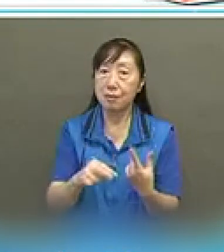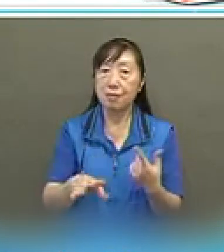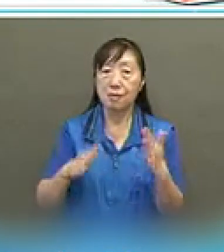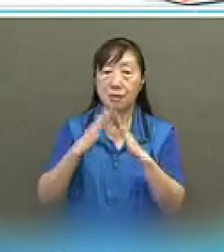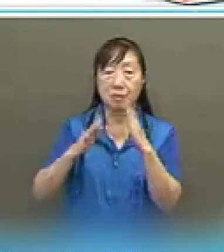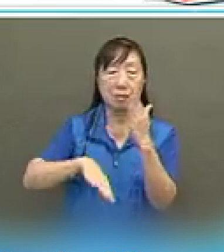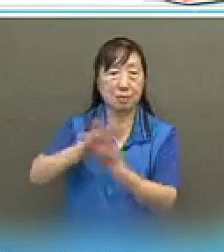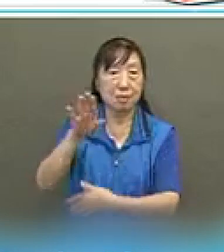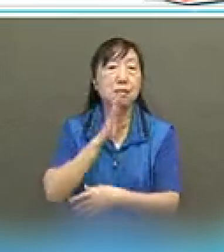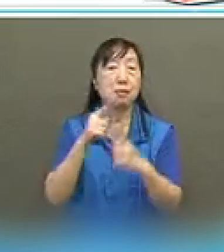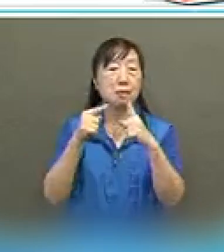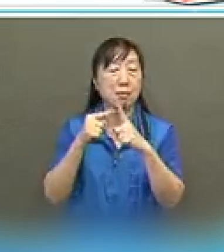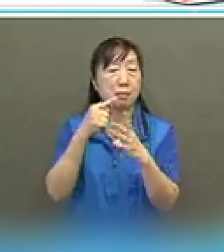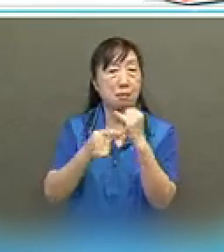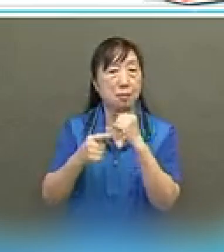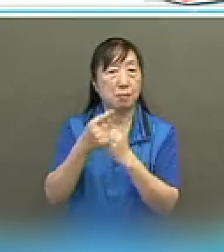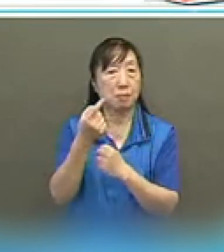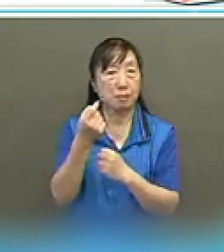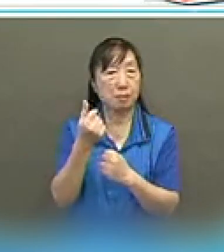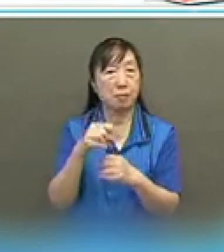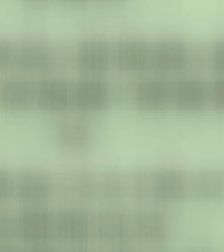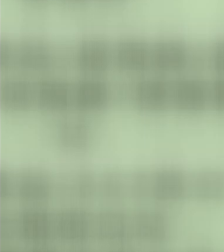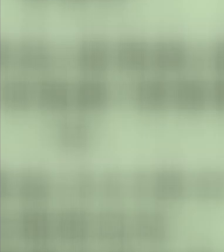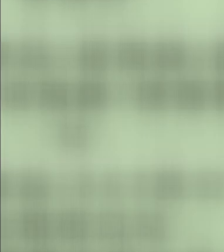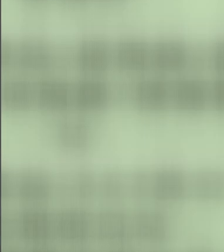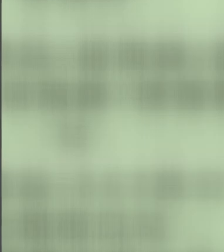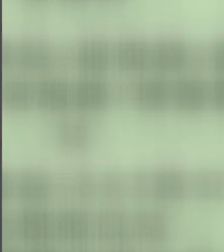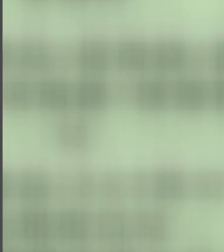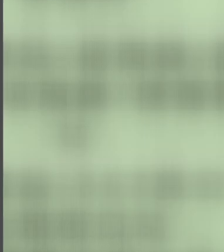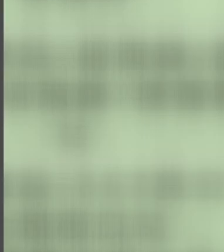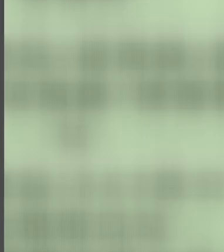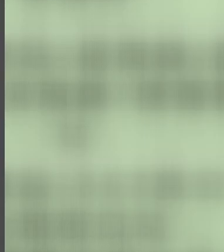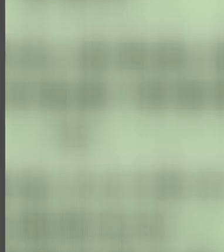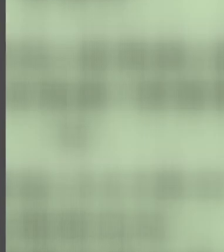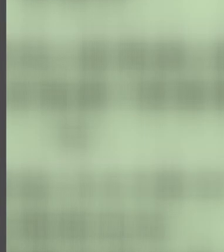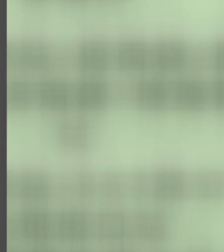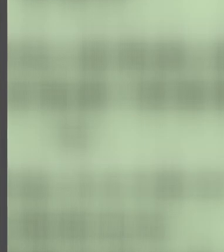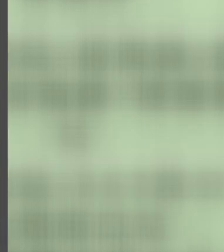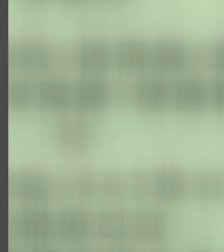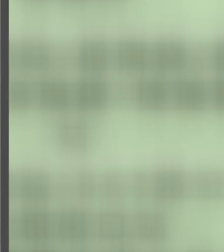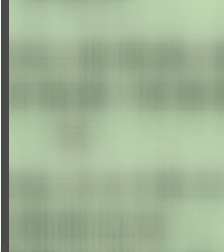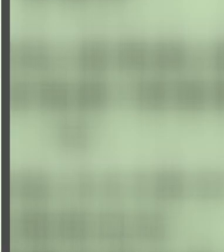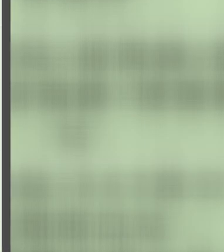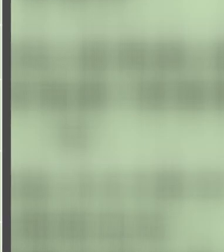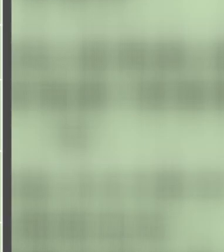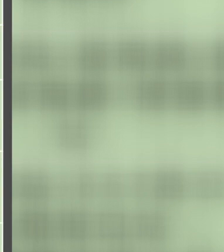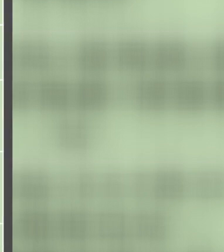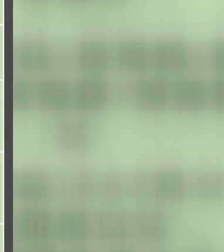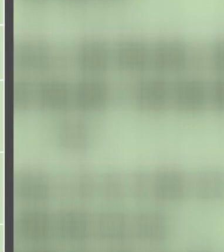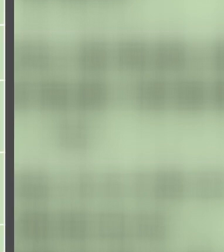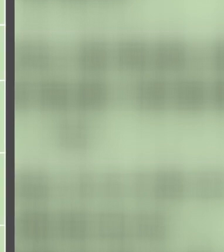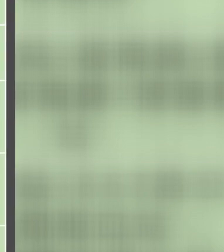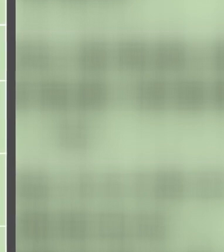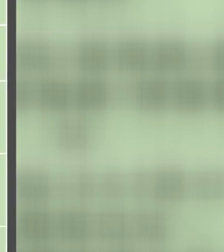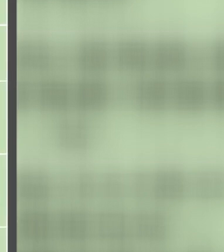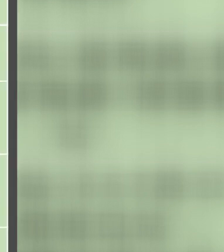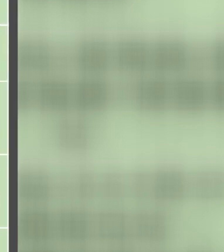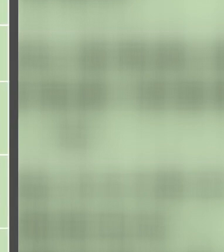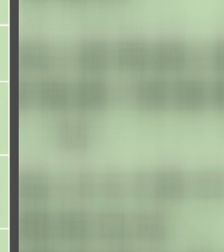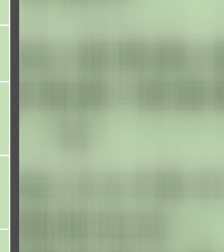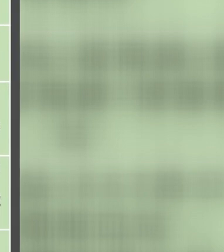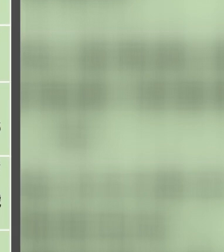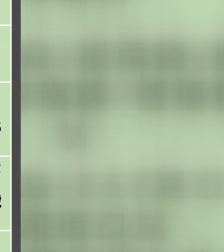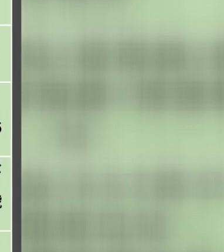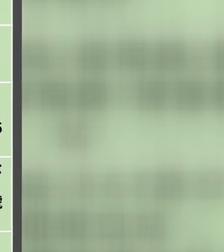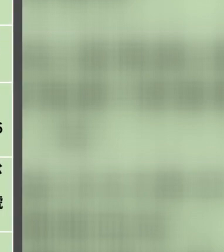留人数降载，维持社交距离。 新北市府除了管控以上场馆外，也公布了确诊足迹，要有疑虑的